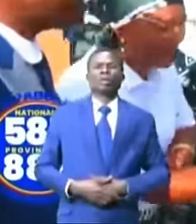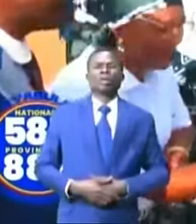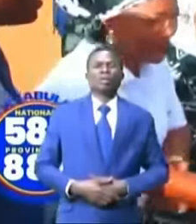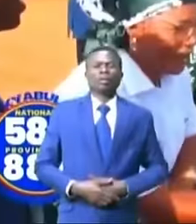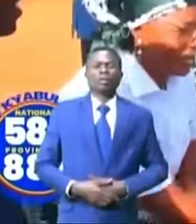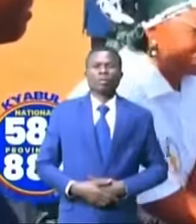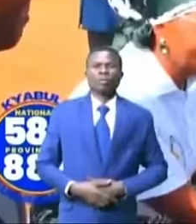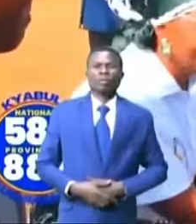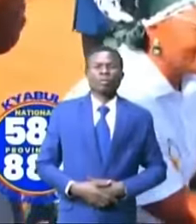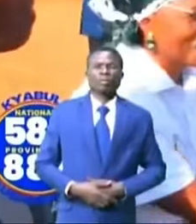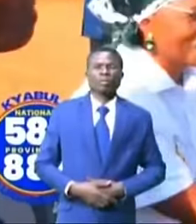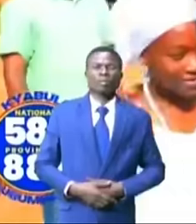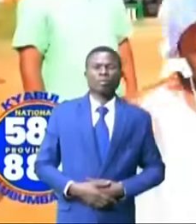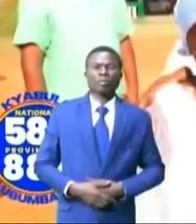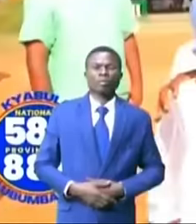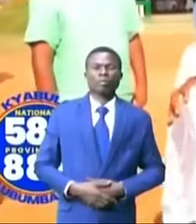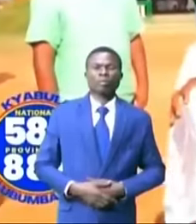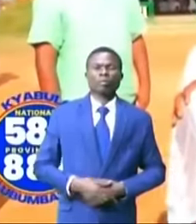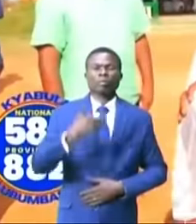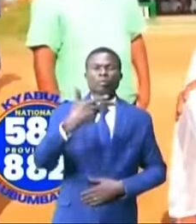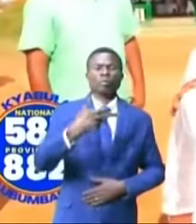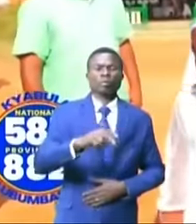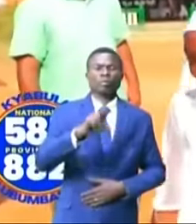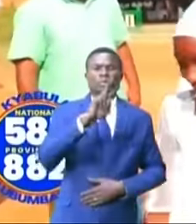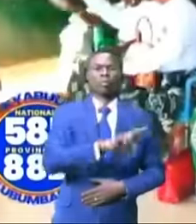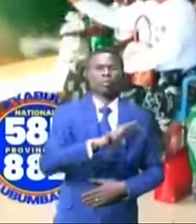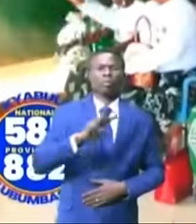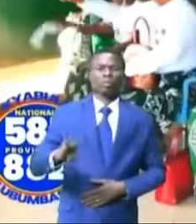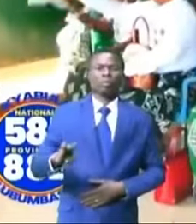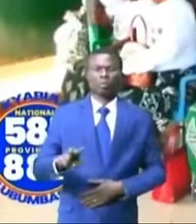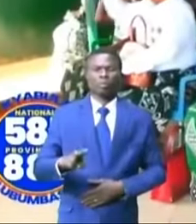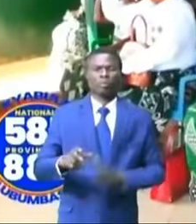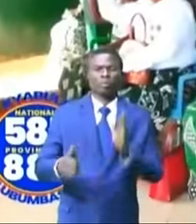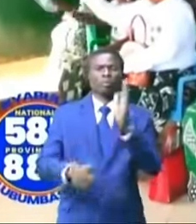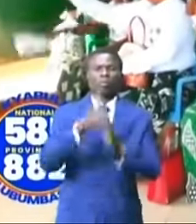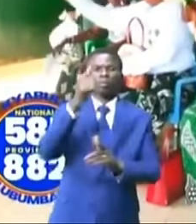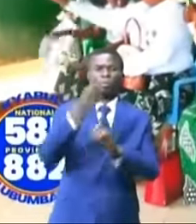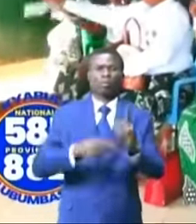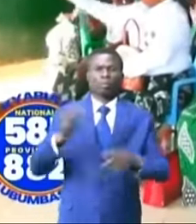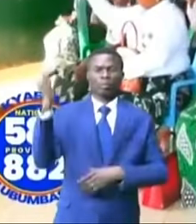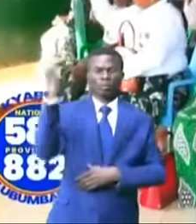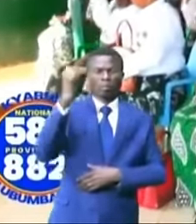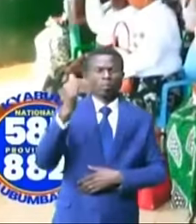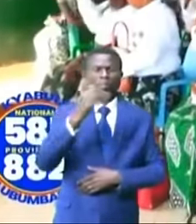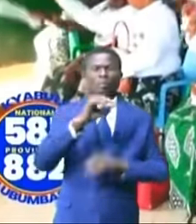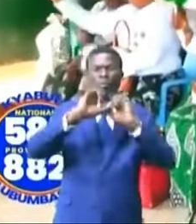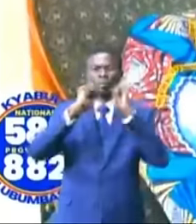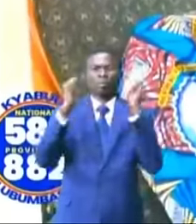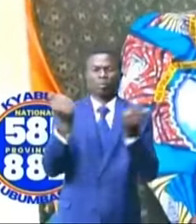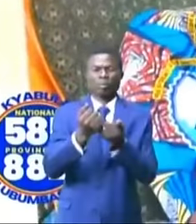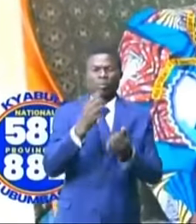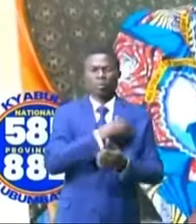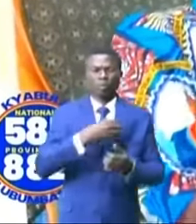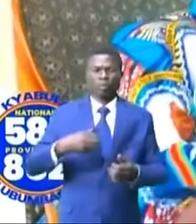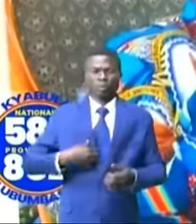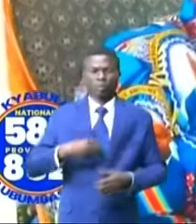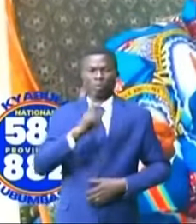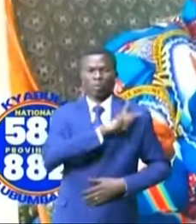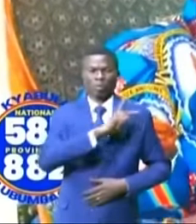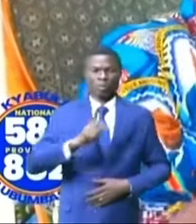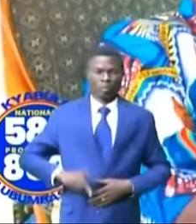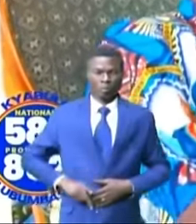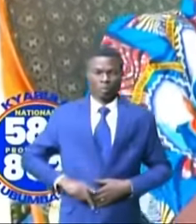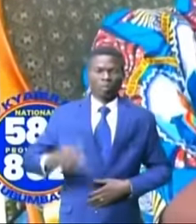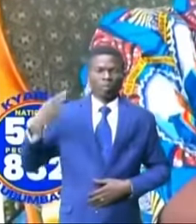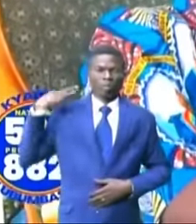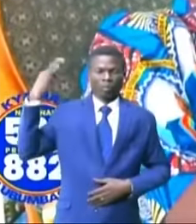C'est un culte du mercredi 22 novembre 2023, pas ordinaire, pour l'association des femmes kimbanguistes, vu que le candidat Jacques Kiaboula Kiatoué